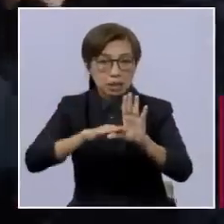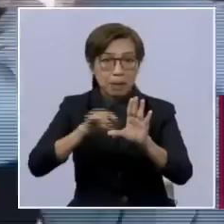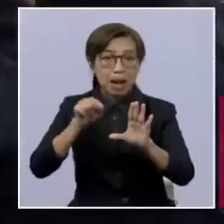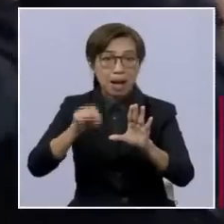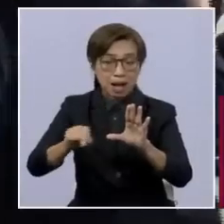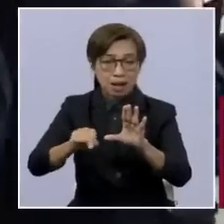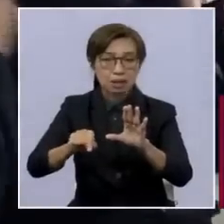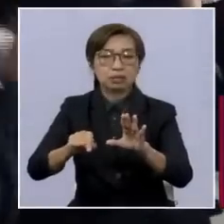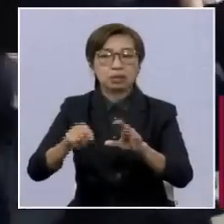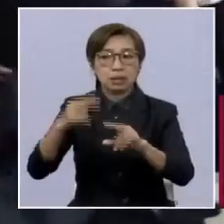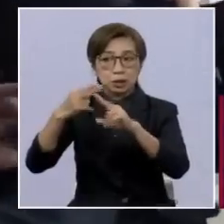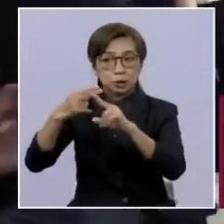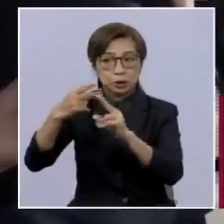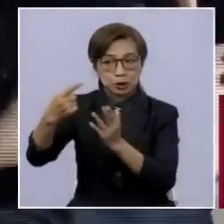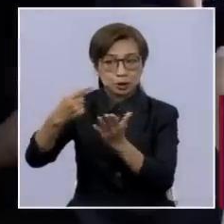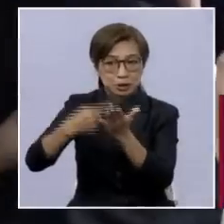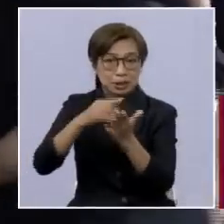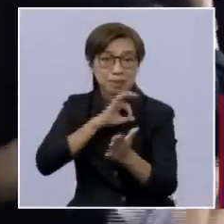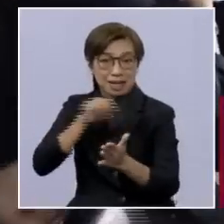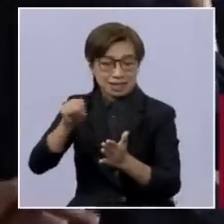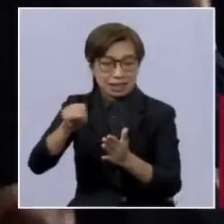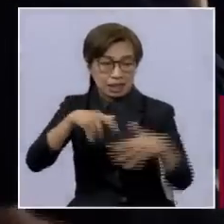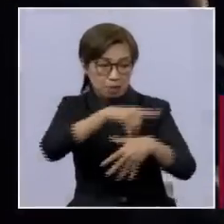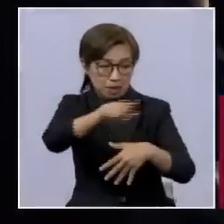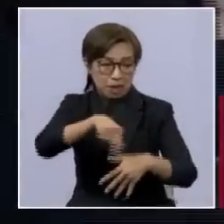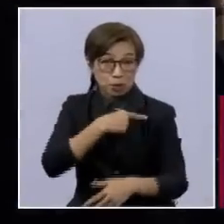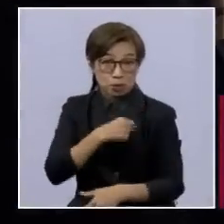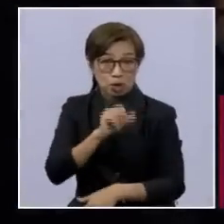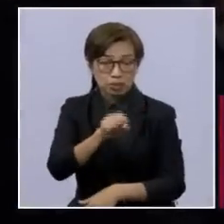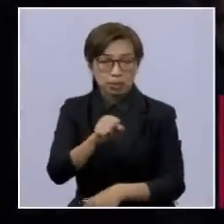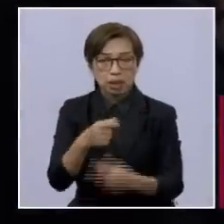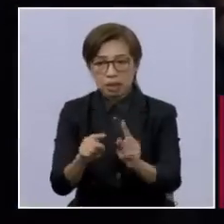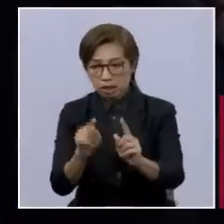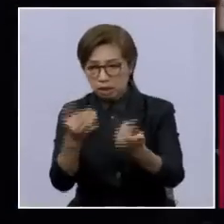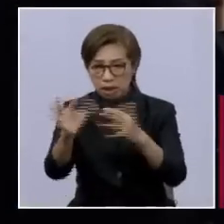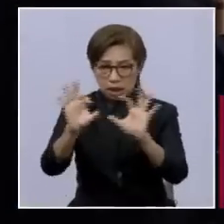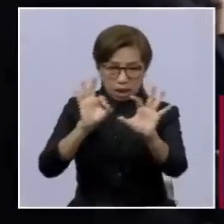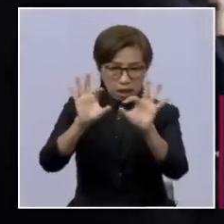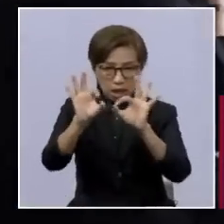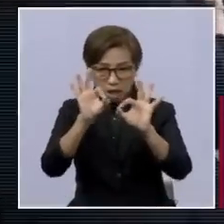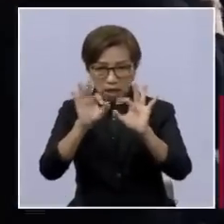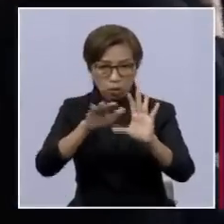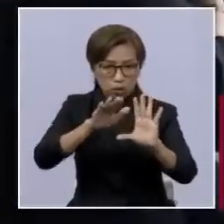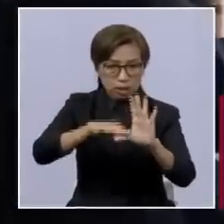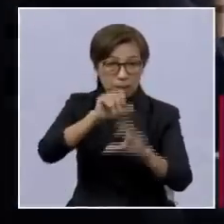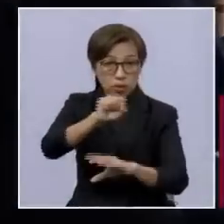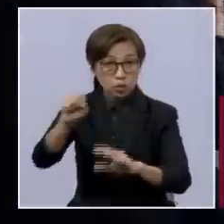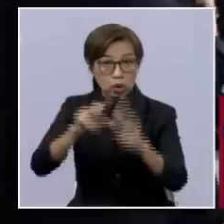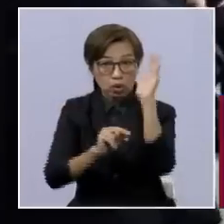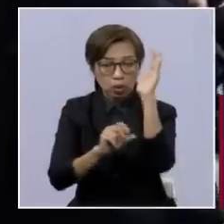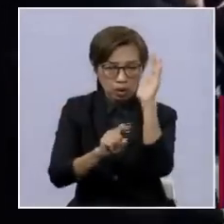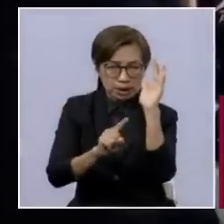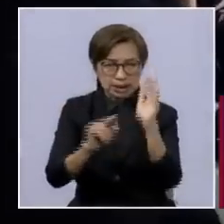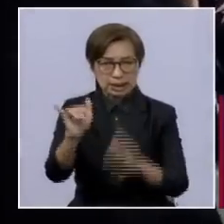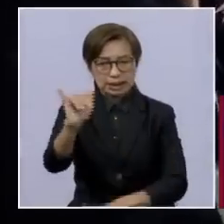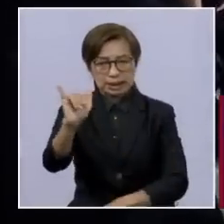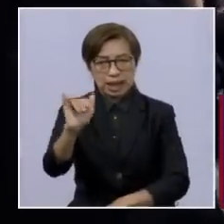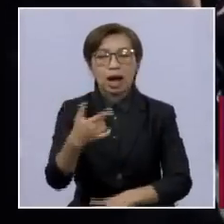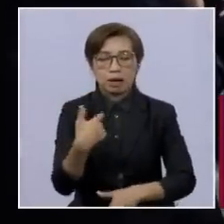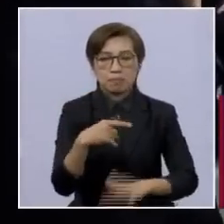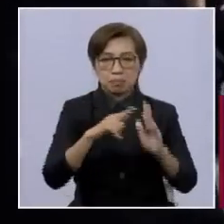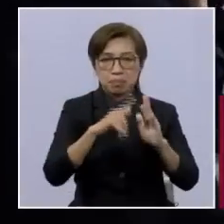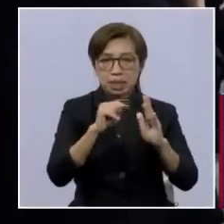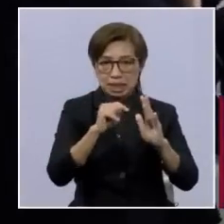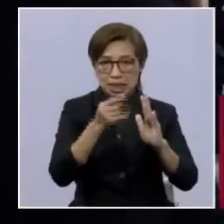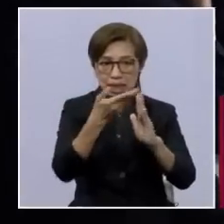กคะแนนเสียงในเมืองคอนแต่การวางตัวผู้สมัครส.ส.ตอนนี้ดูจะยังไม่เสด็จน้ำมีไม่กี่เขตเท่านั้นที่นิ่งแล้วนะ